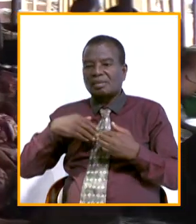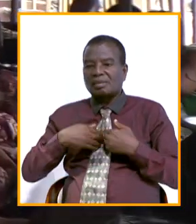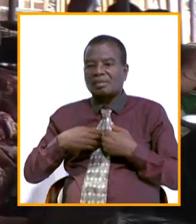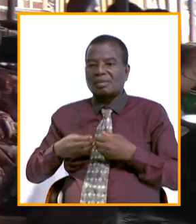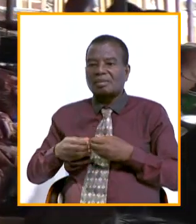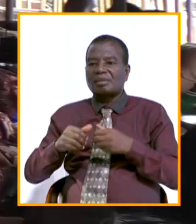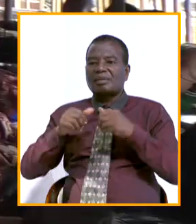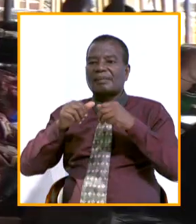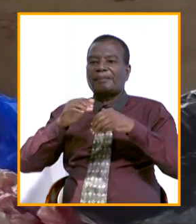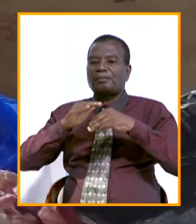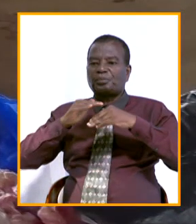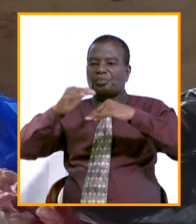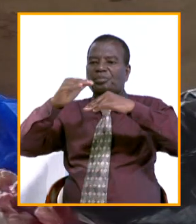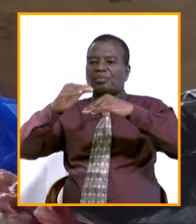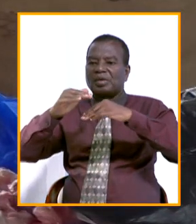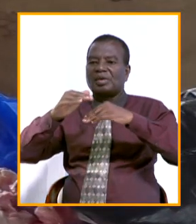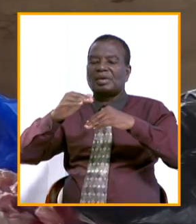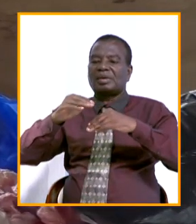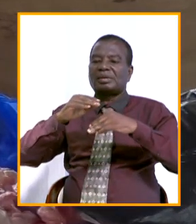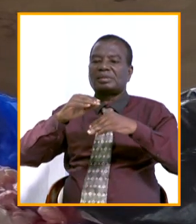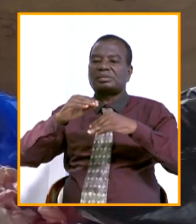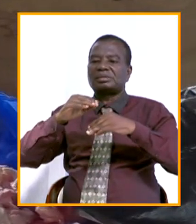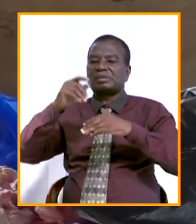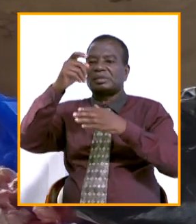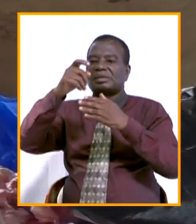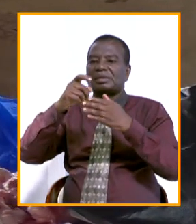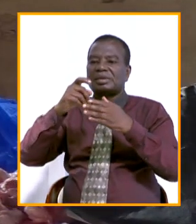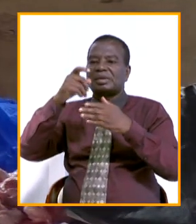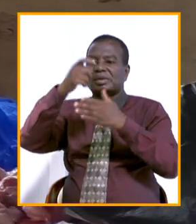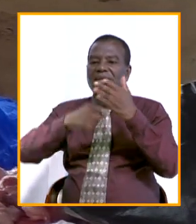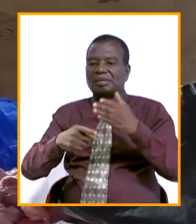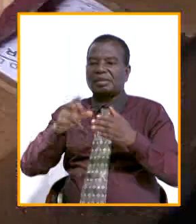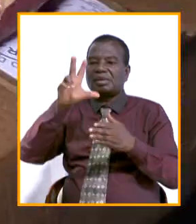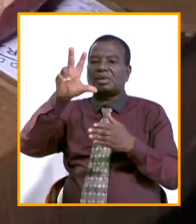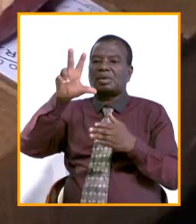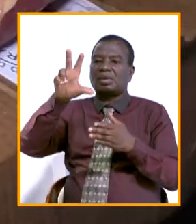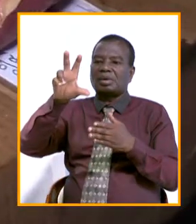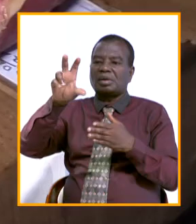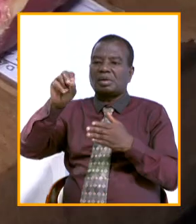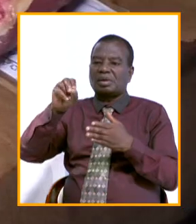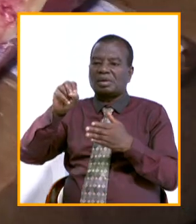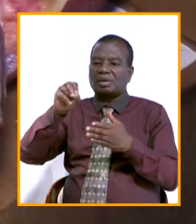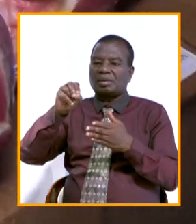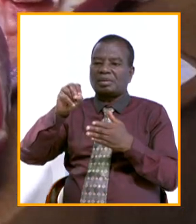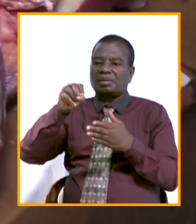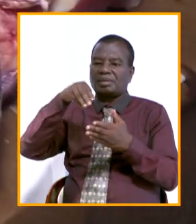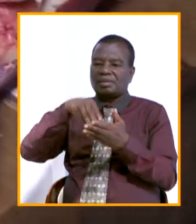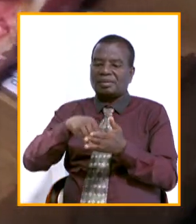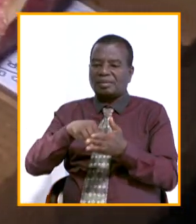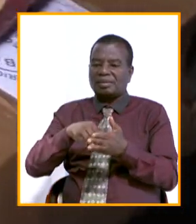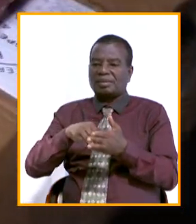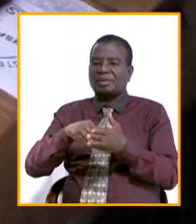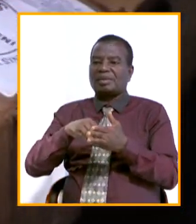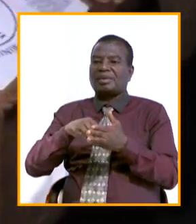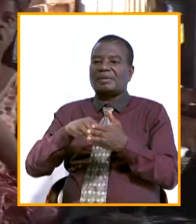rester au niveau du plafonnement. 3 000 francs pour la viande sans os et 2 800 pour la viande avec os. Donc le numéro vert,